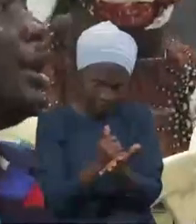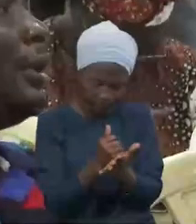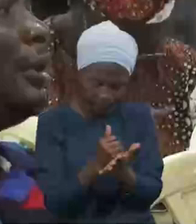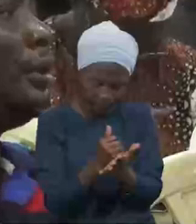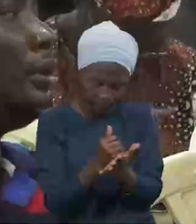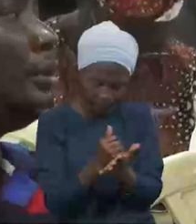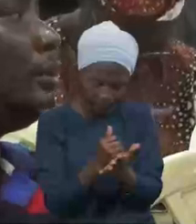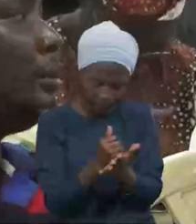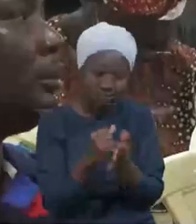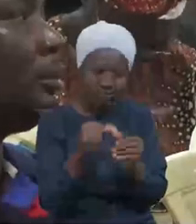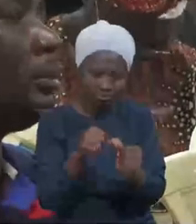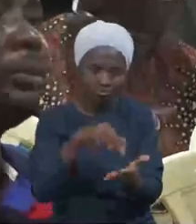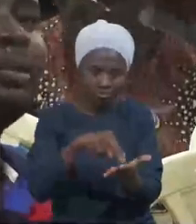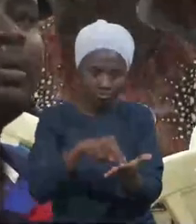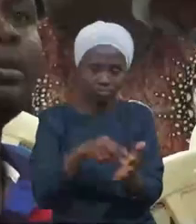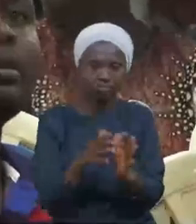Toujours debout.